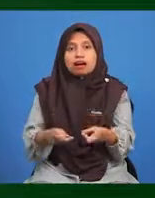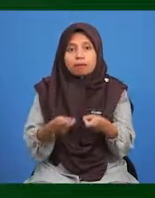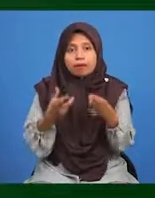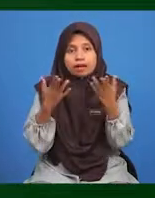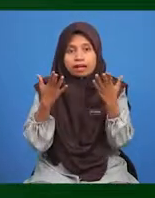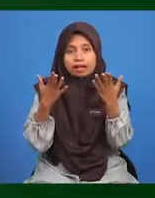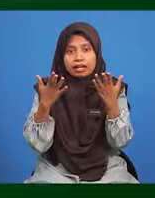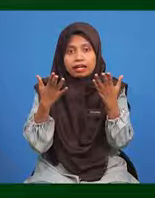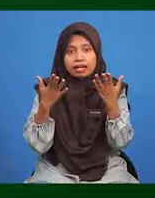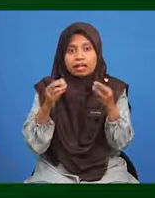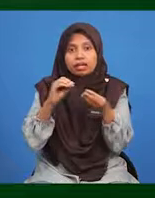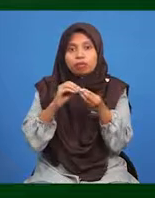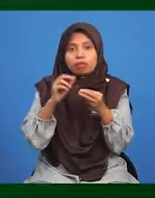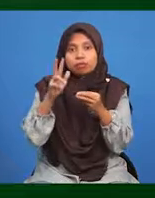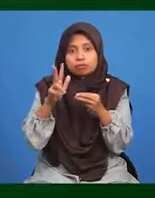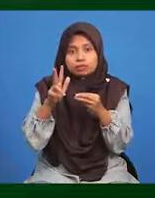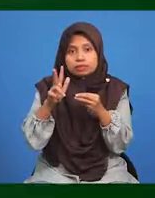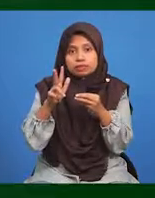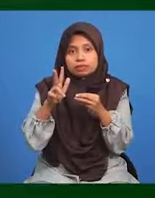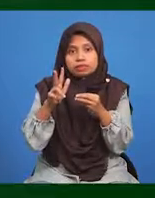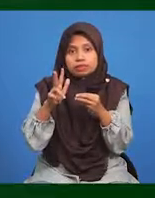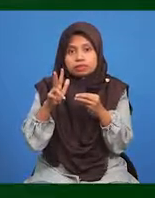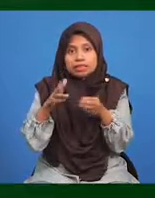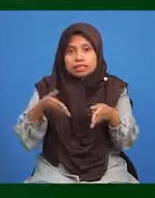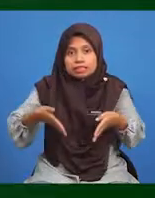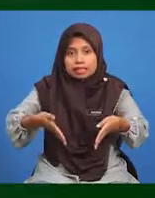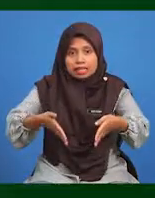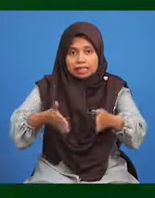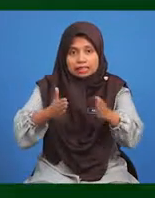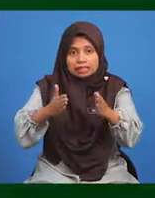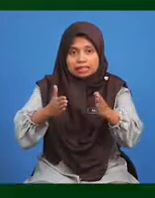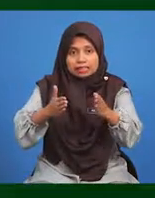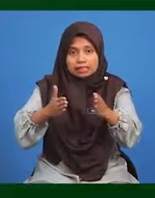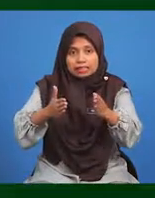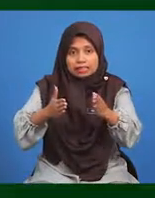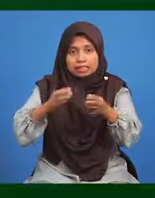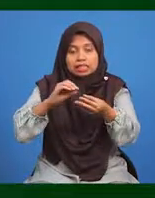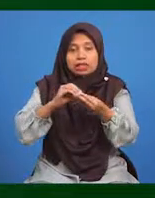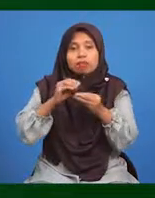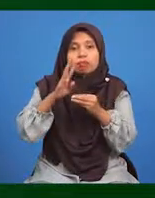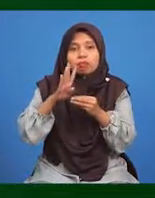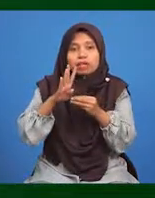ramai. Contoh ketiga, jalan. Contoh yang